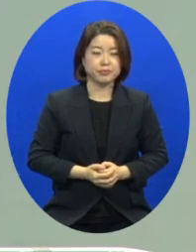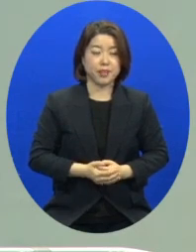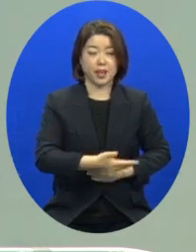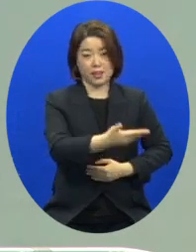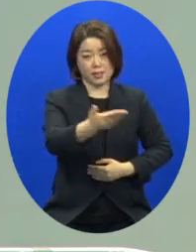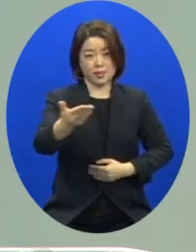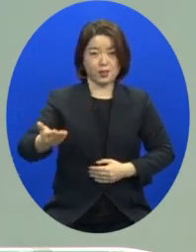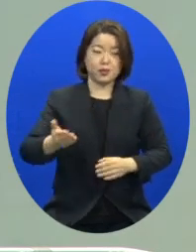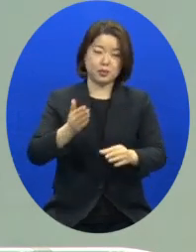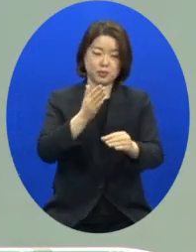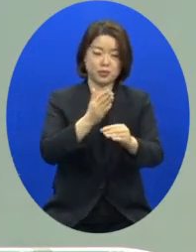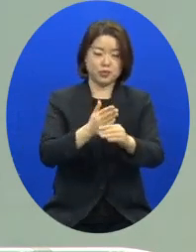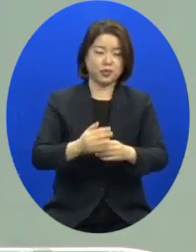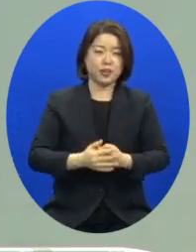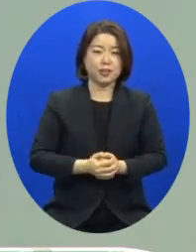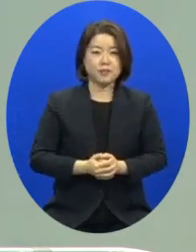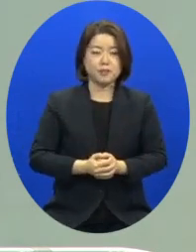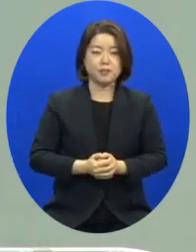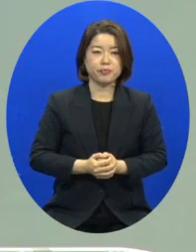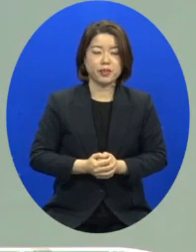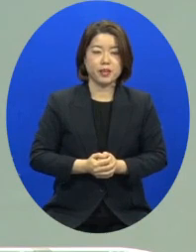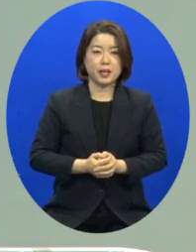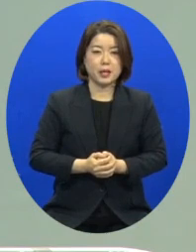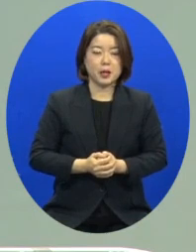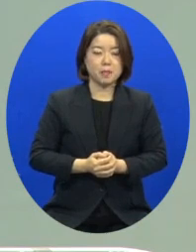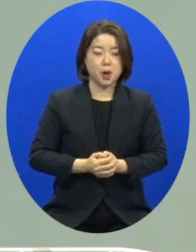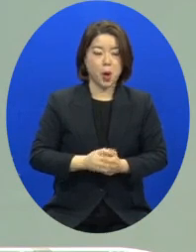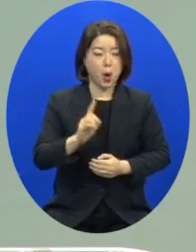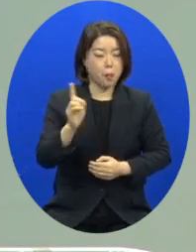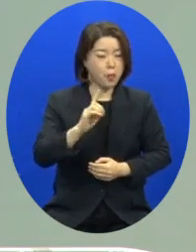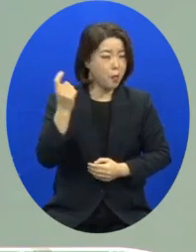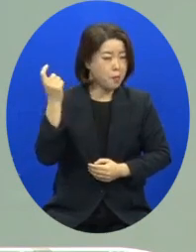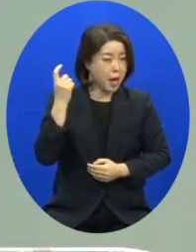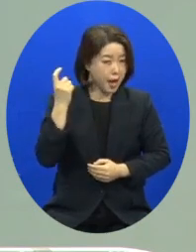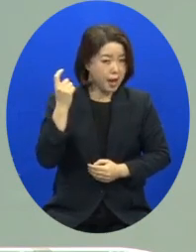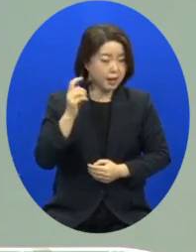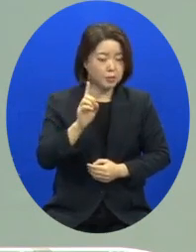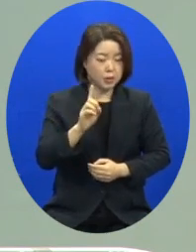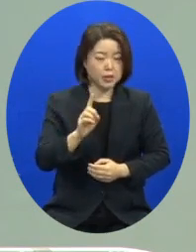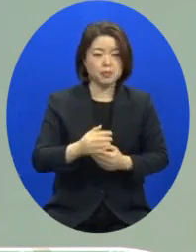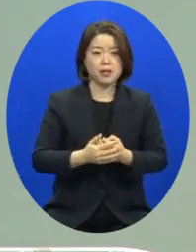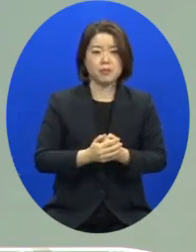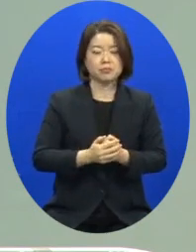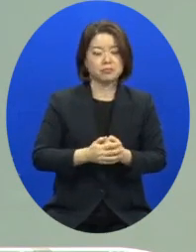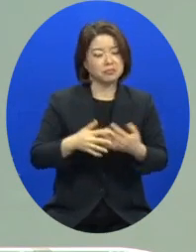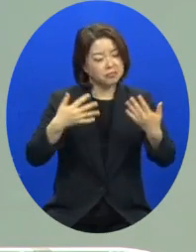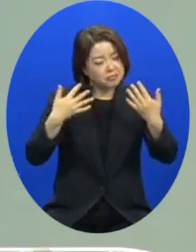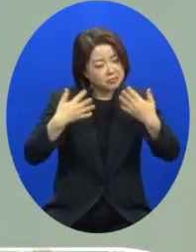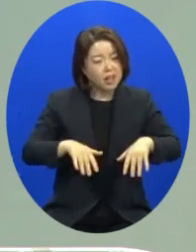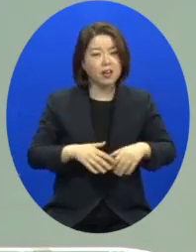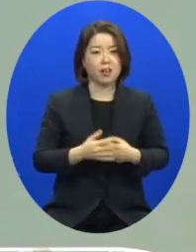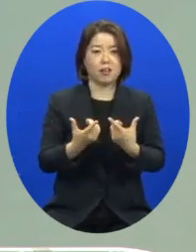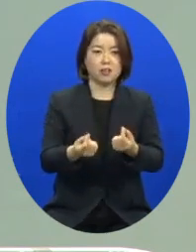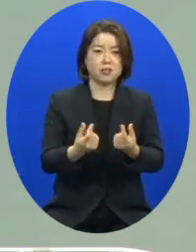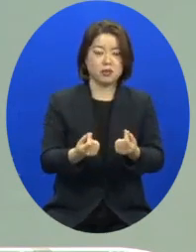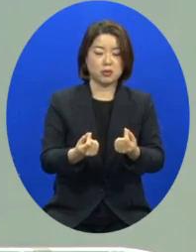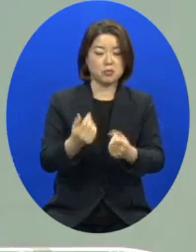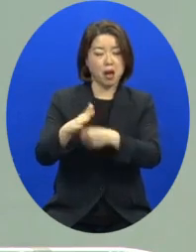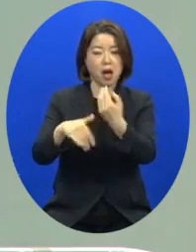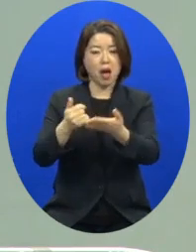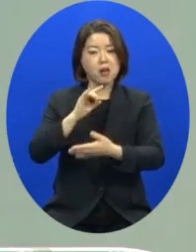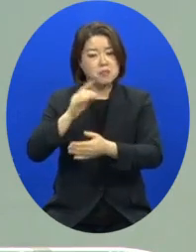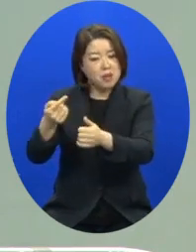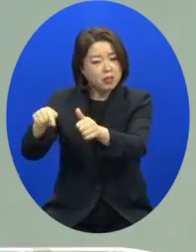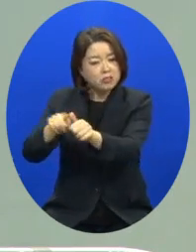여러분 중에 그런 말 들은 분들도 있을 겁니다. 어떻게 나약하게 하나님을